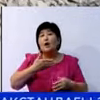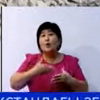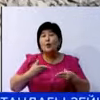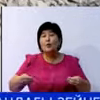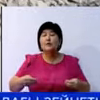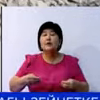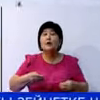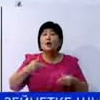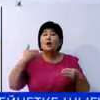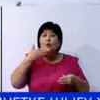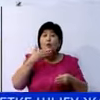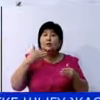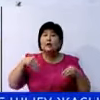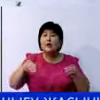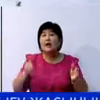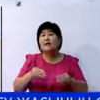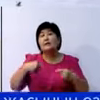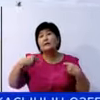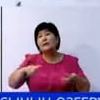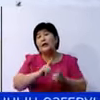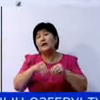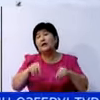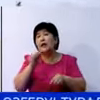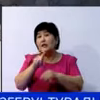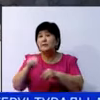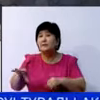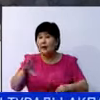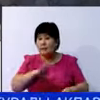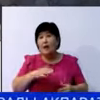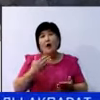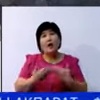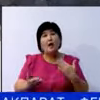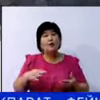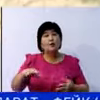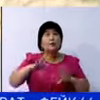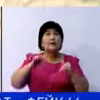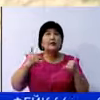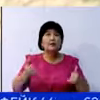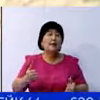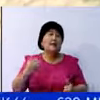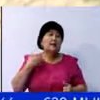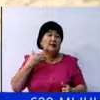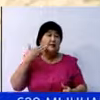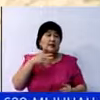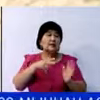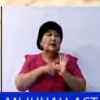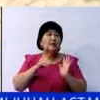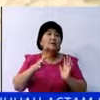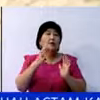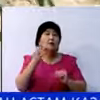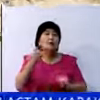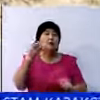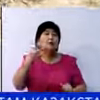көлемін азайтып, егісті әртараптандыруды қолға алыңдар деген тапсырма берілді. Алайда облыс бойынша биыл сыр салысы